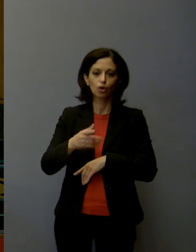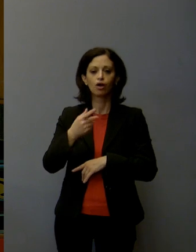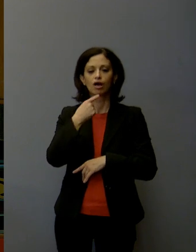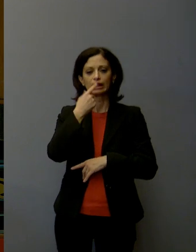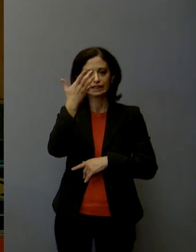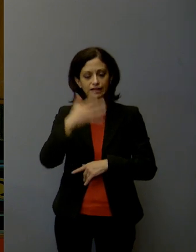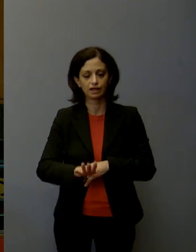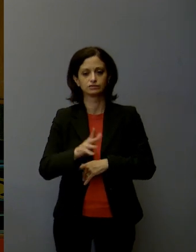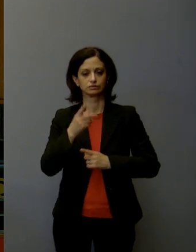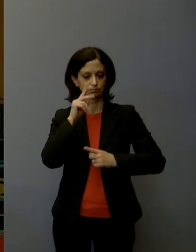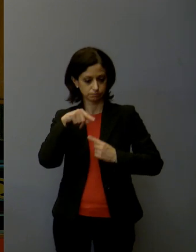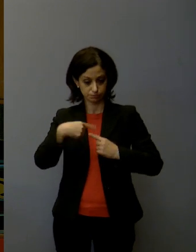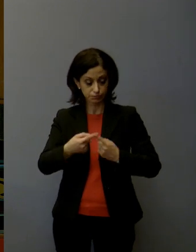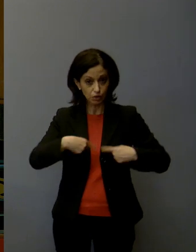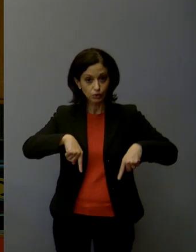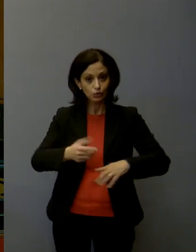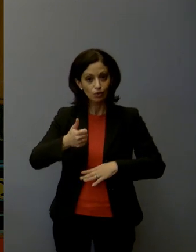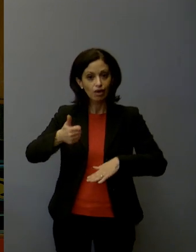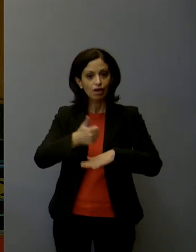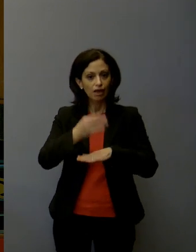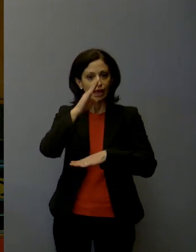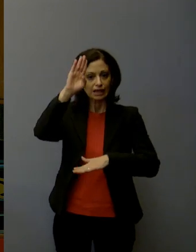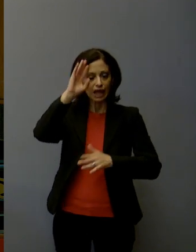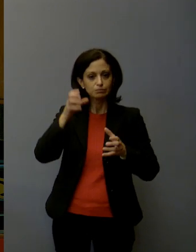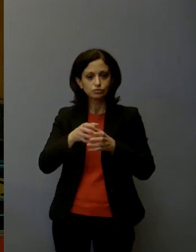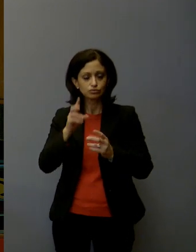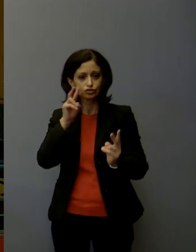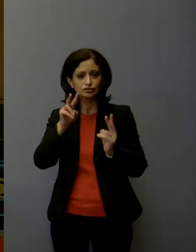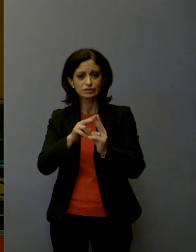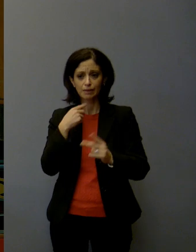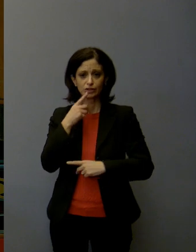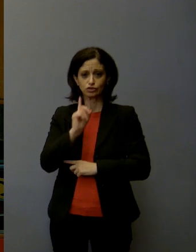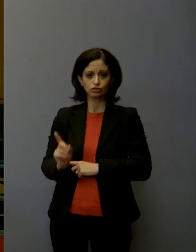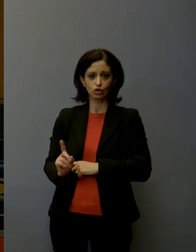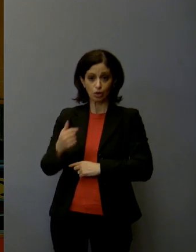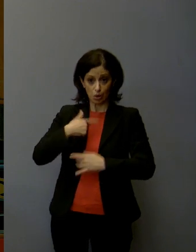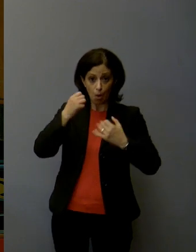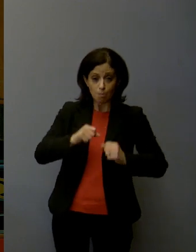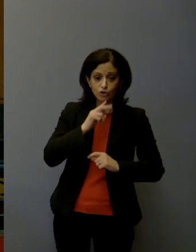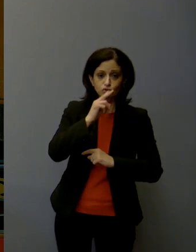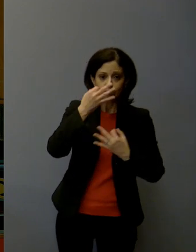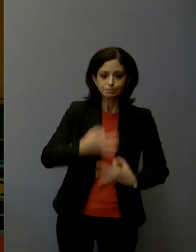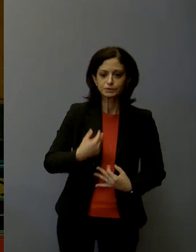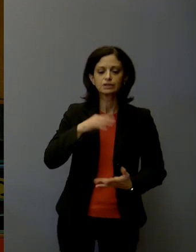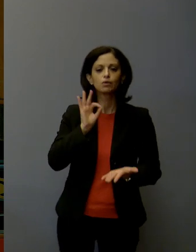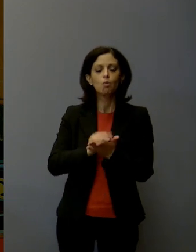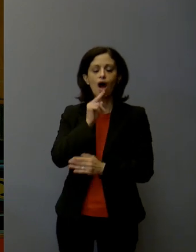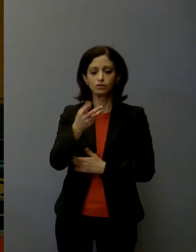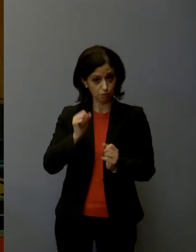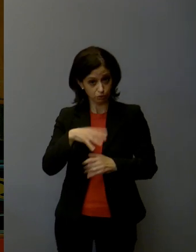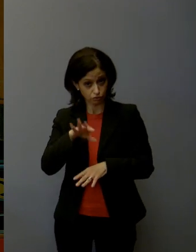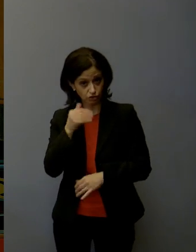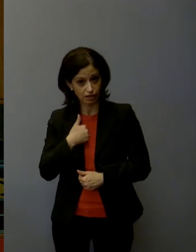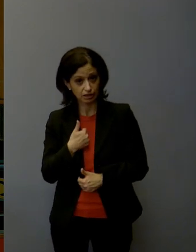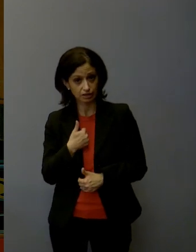vediamo in capigruppo e sarà No lei dice no Lei dice No io le posso decidere quando rispondere posso decidere quando